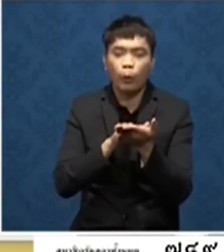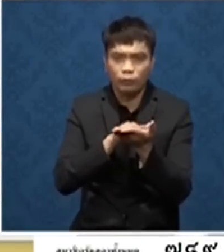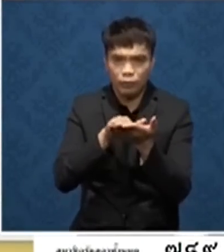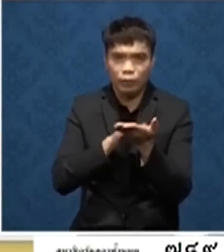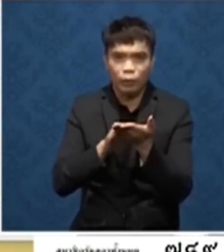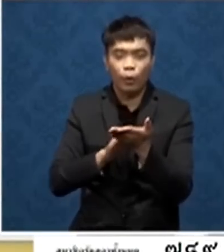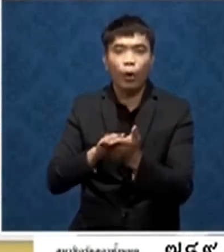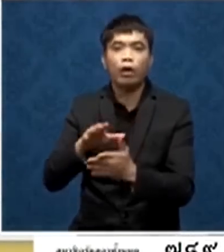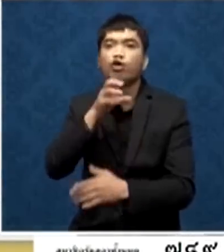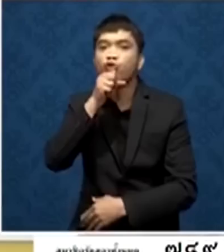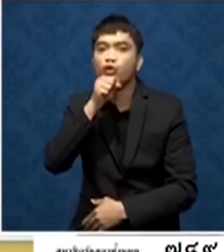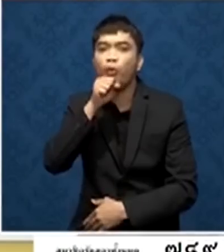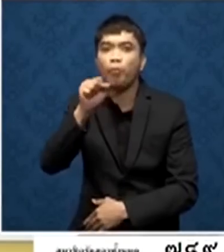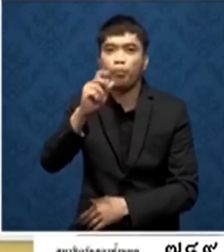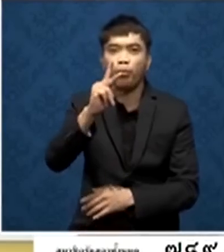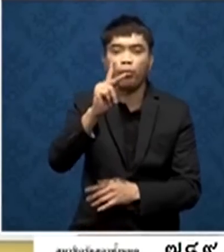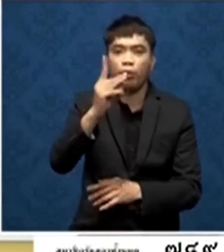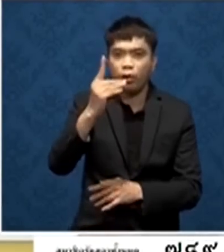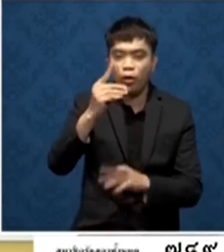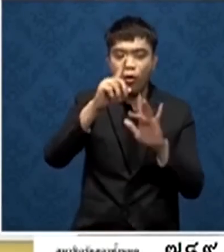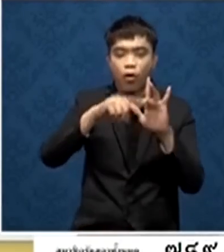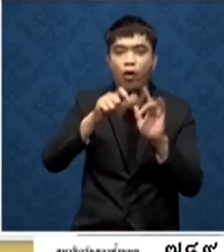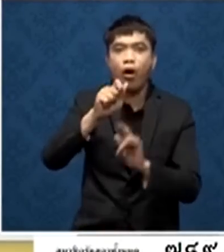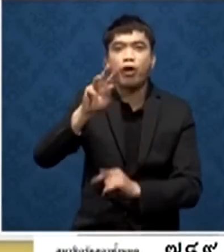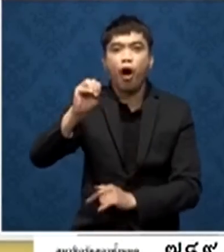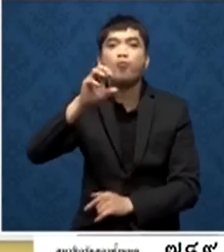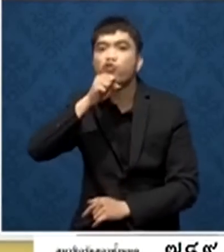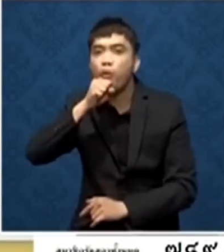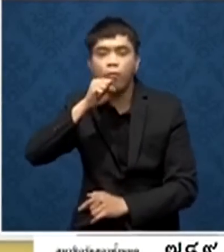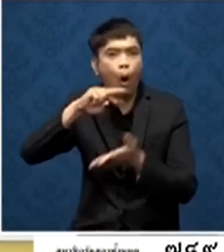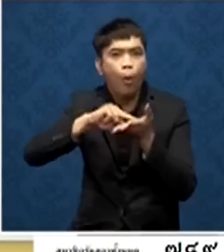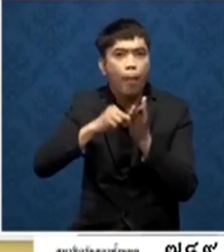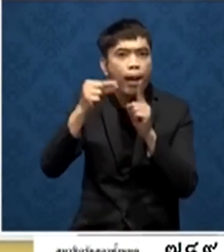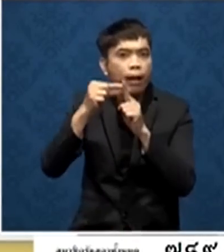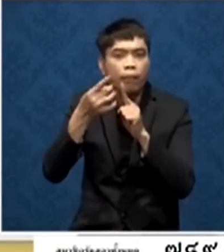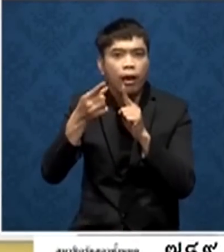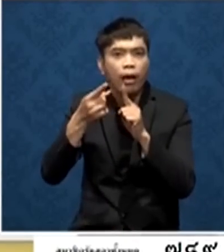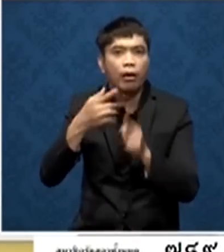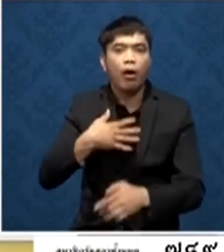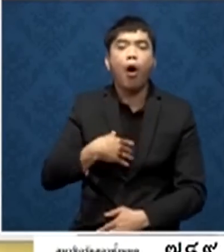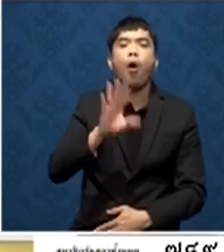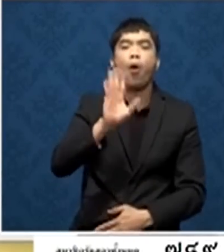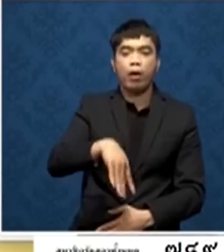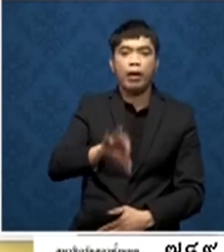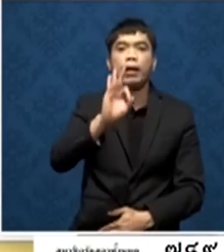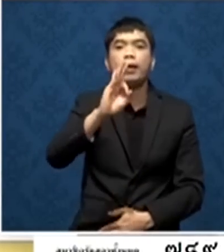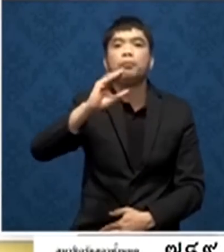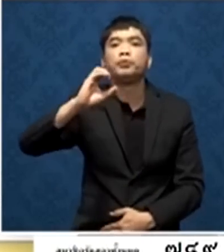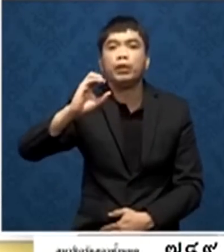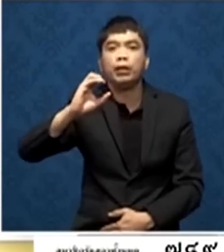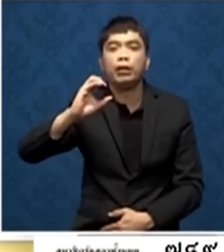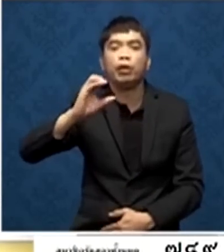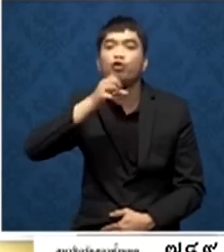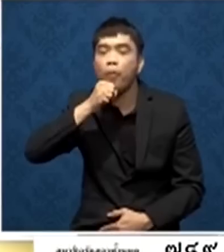ต้องซ่อมเนี่ยผมไม่กล้าใช้เพราะอะไรครับเพราะผมไม่รู้แปลว่าอะไรเออบอก FCอย่างนี้เออนะครับผมเข้าใจ